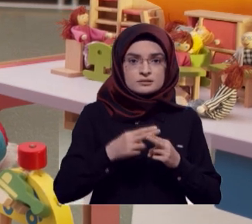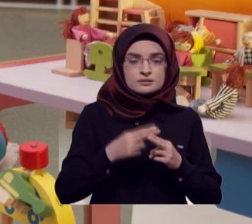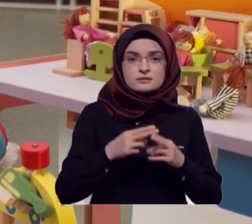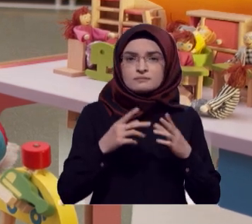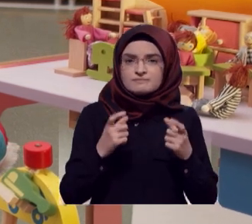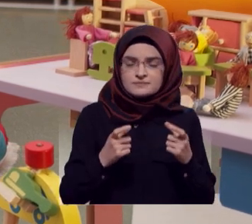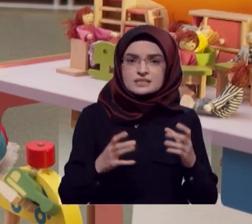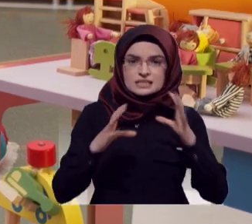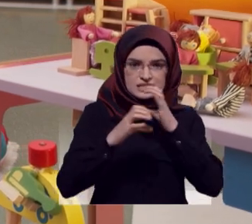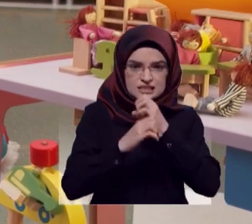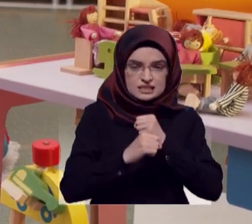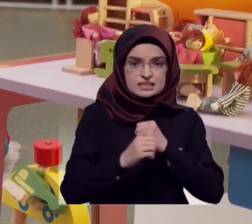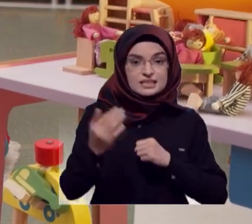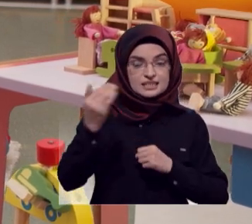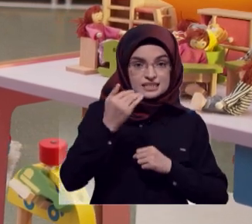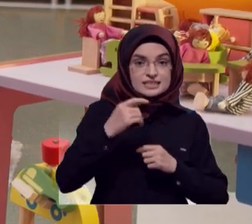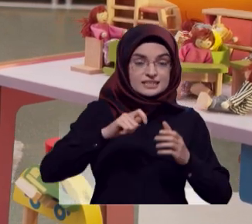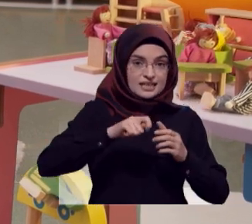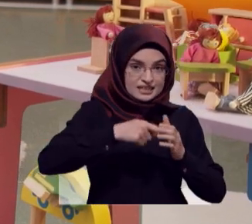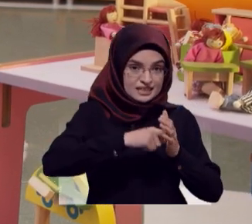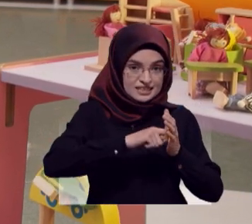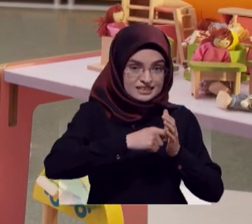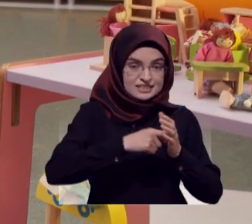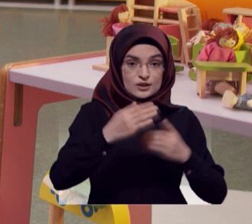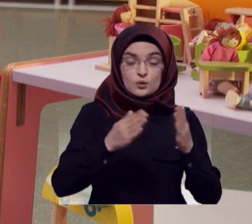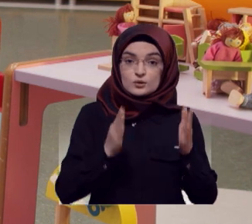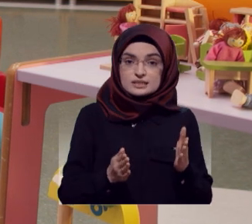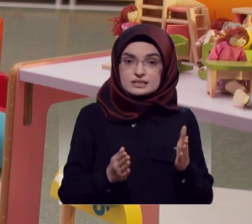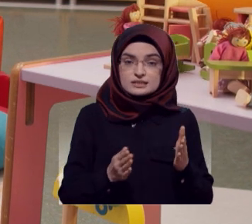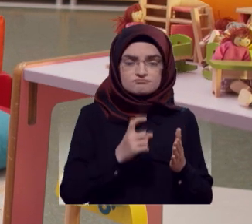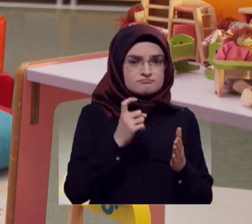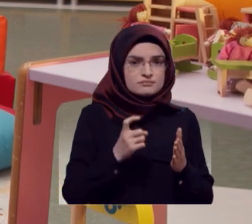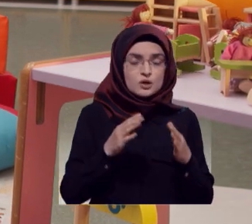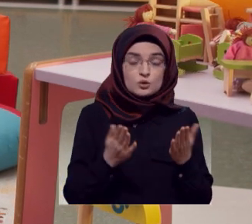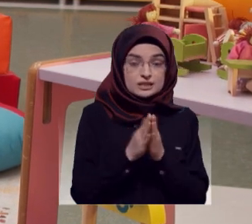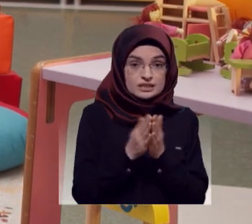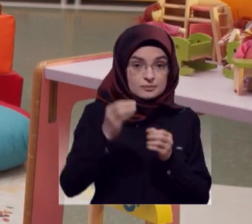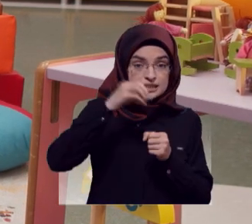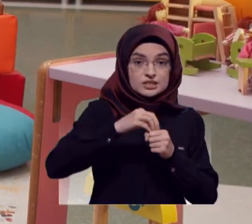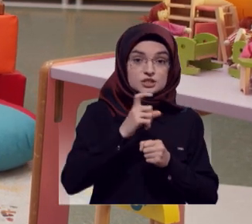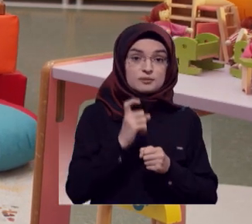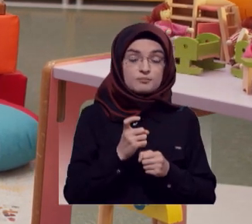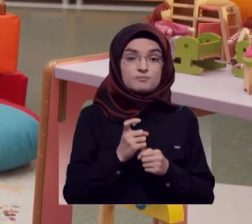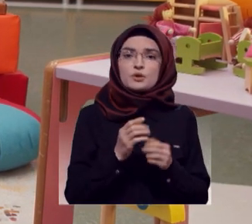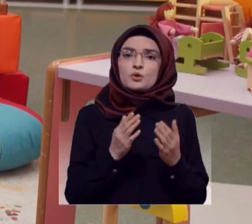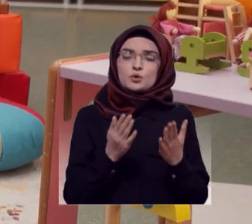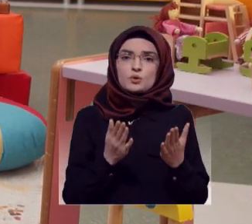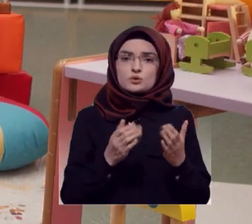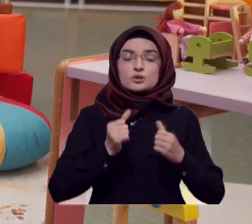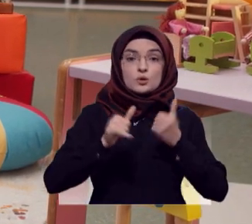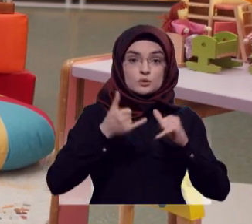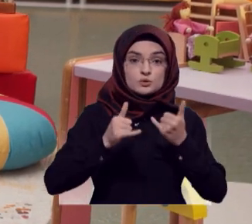nereye sakladıysanız getirin anahtarlarınızı. Odanızda bir yerlerde mi? Yoksa kitaplarınızın arasında mı? Yoksa